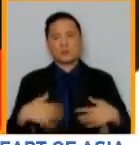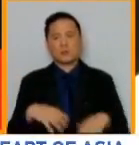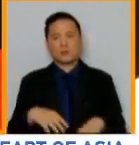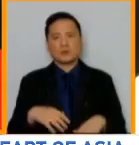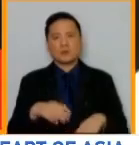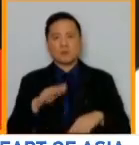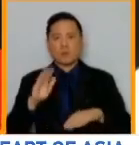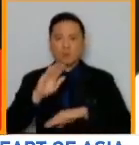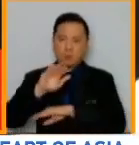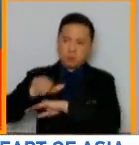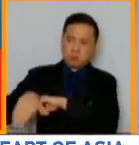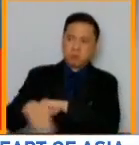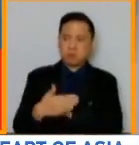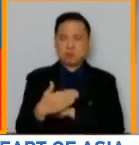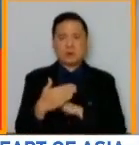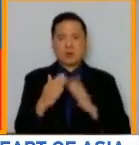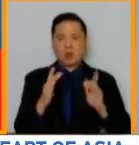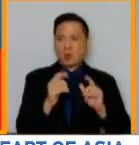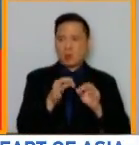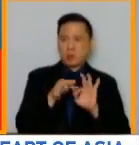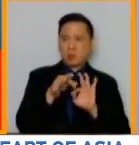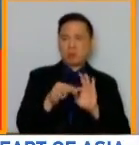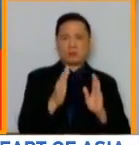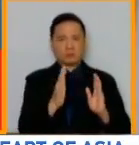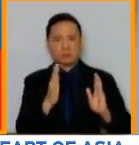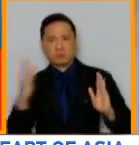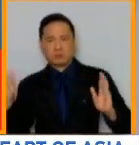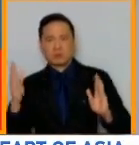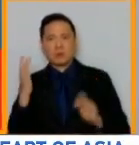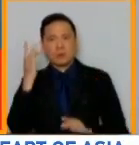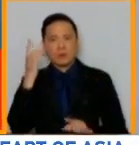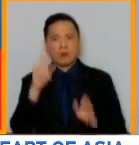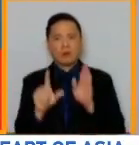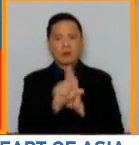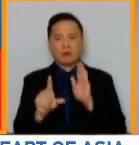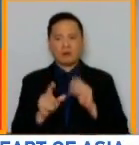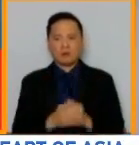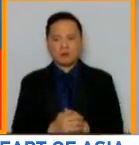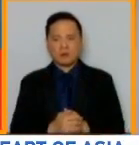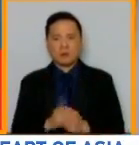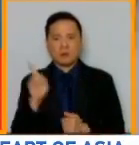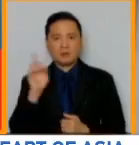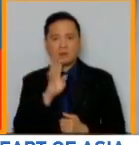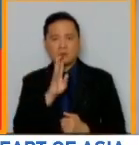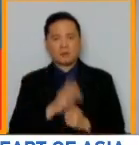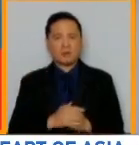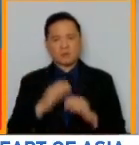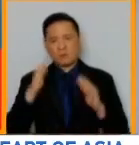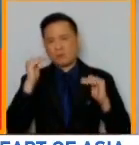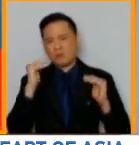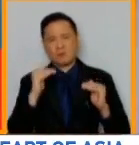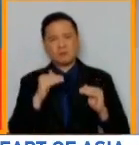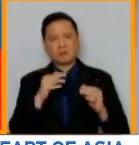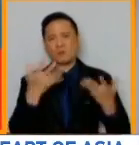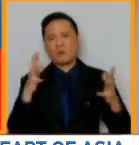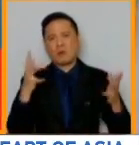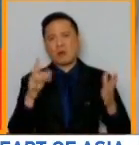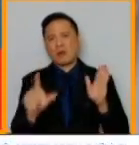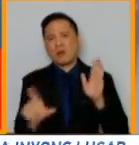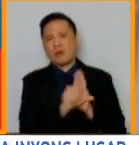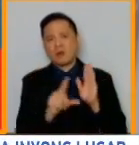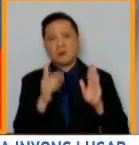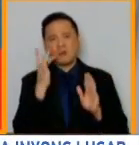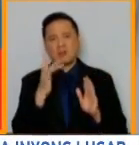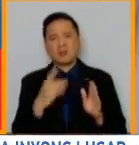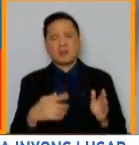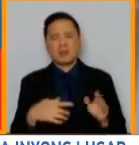yun, iwas truck ban kami. Mahirap. Kasi amin, tulad ng truck ban. Abala sa trabaho sa biyahe namin yun. Lalo pagka-traffic yan, kasi may